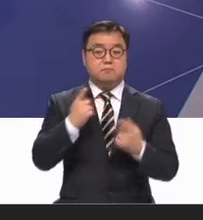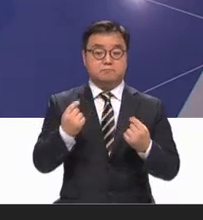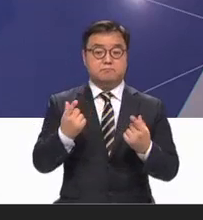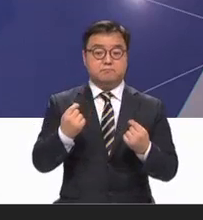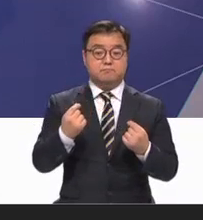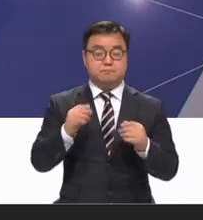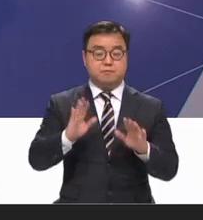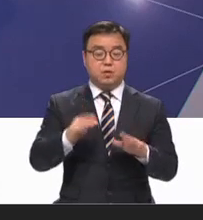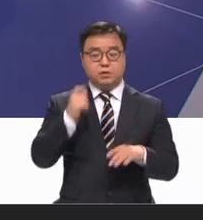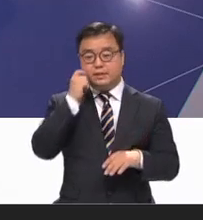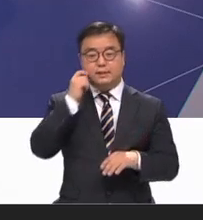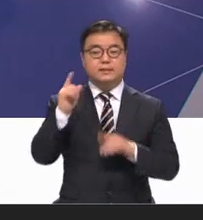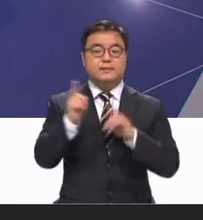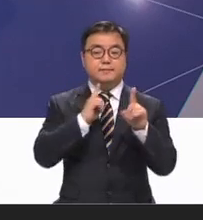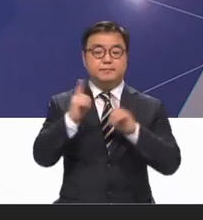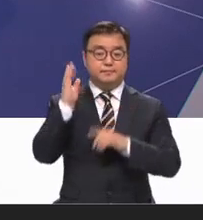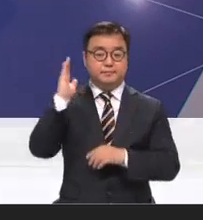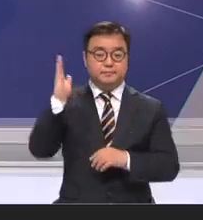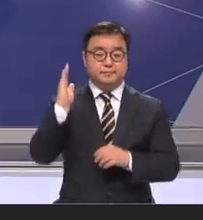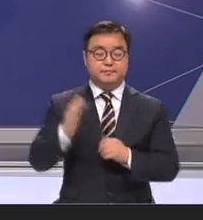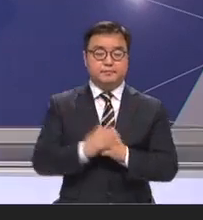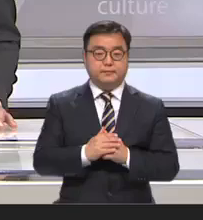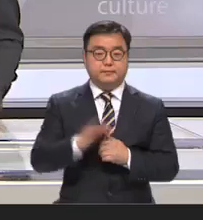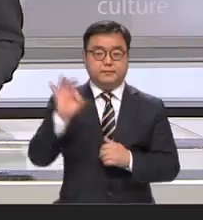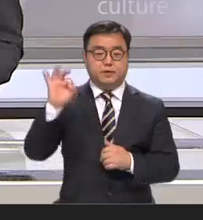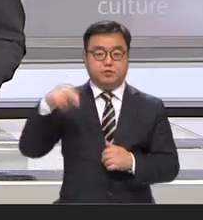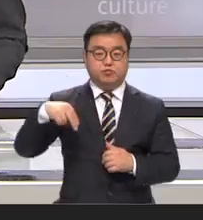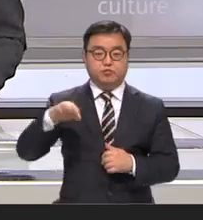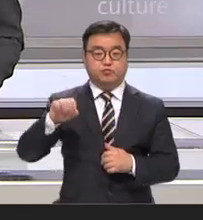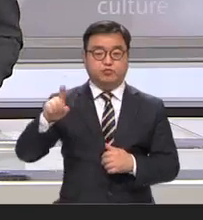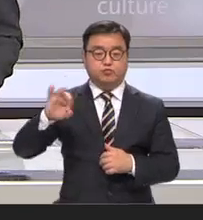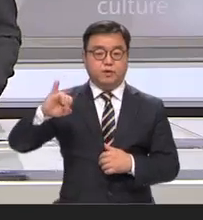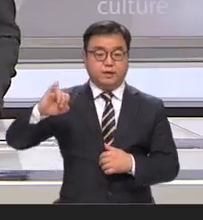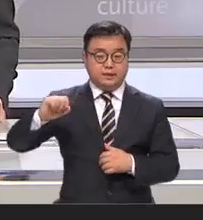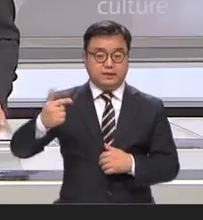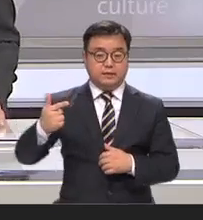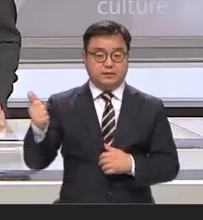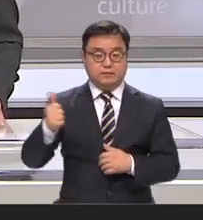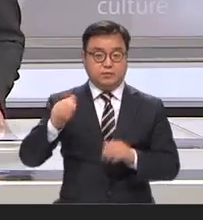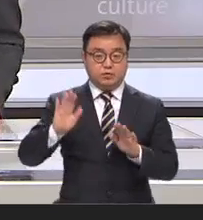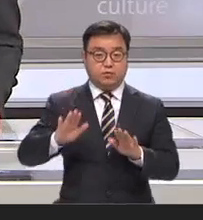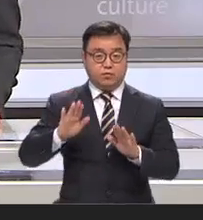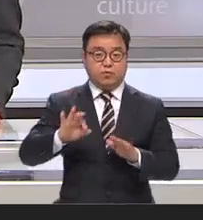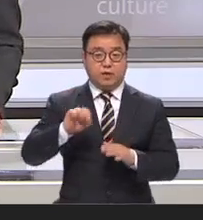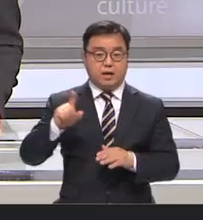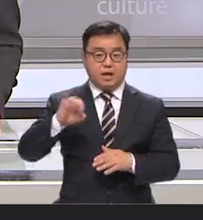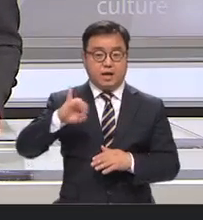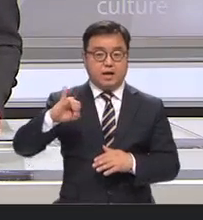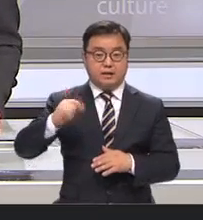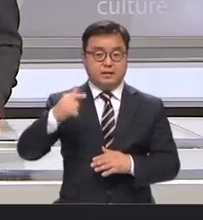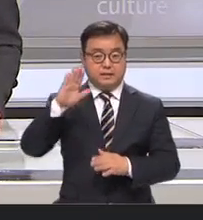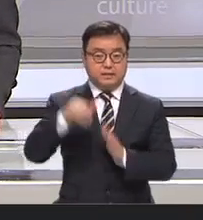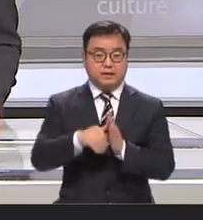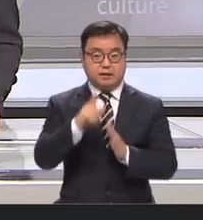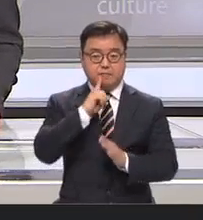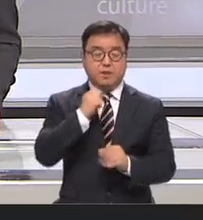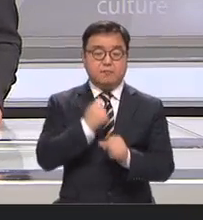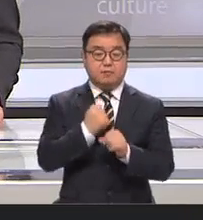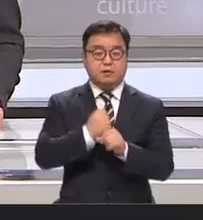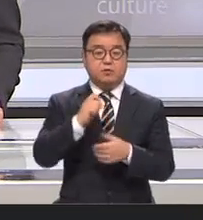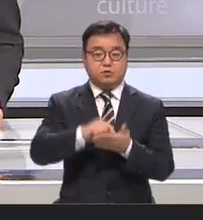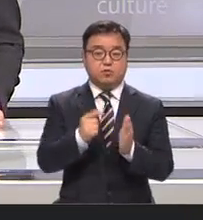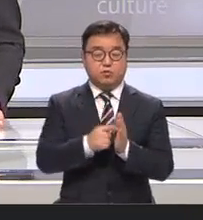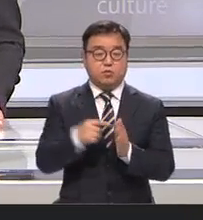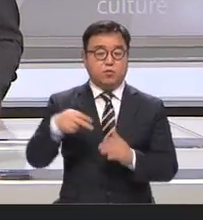그게 올해 유행어가 됐습니다. 네, 뭐 유아인 씨 정말 올해 뭐 그야말로 뭐 아인 시대라는 말까지 네. 끌어내면서 사도 뭐